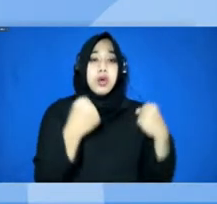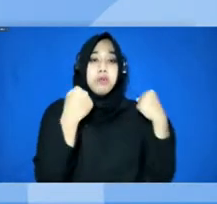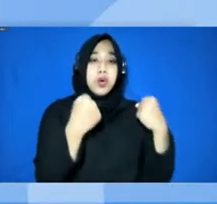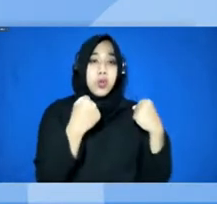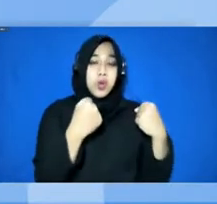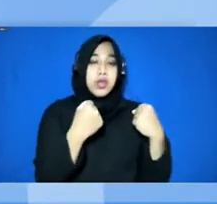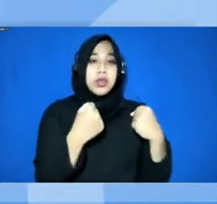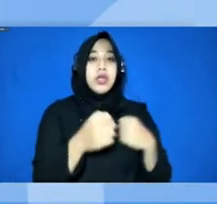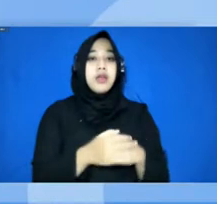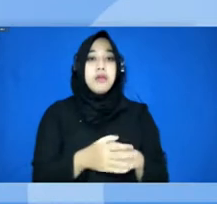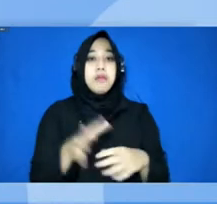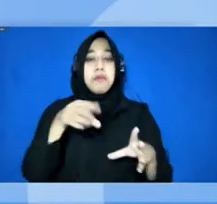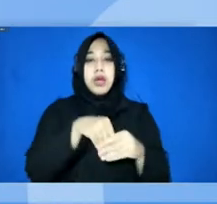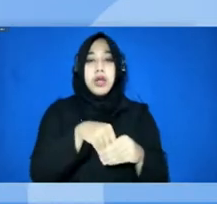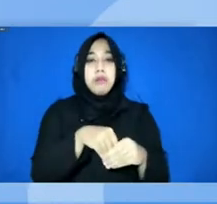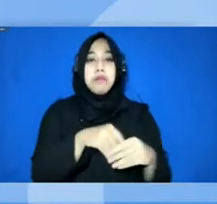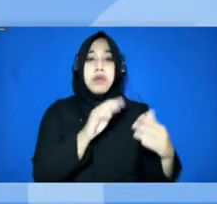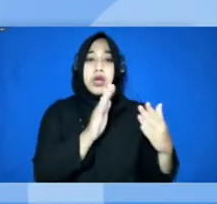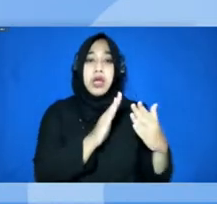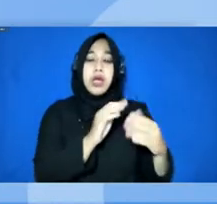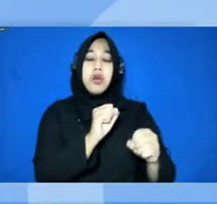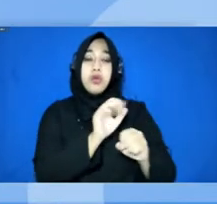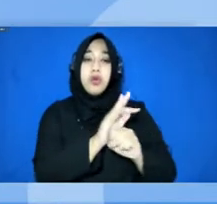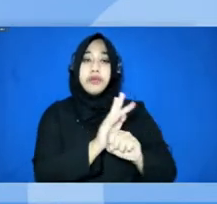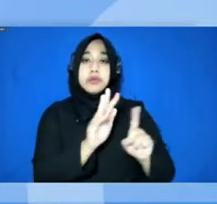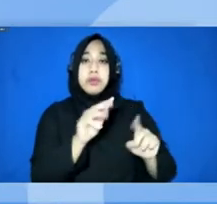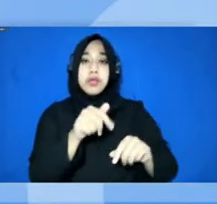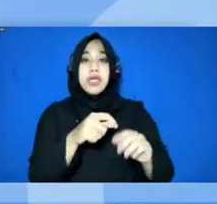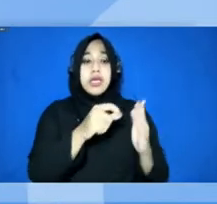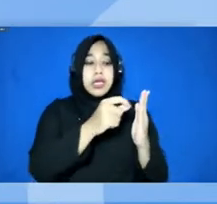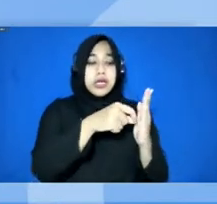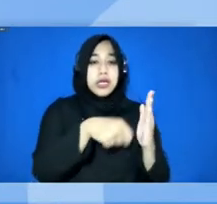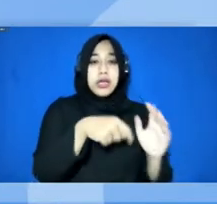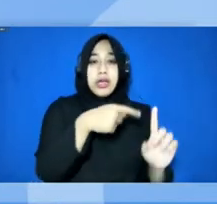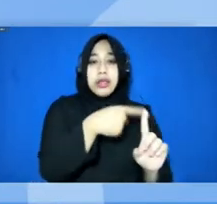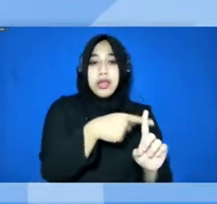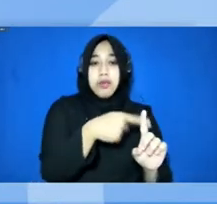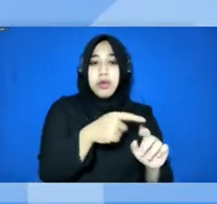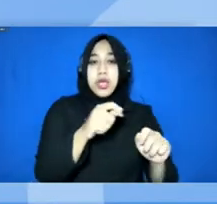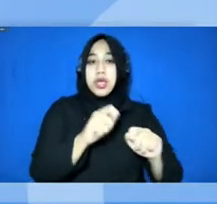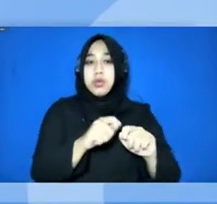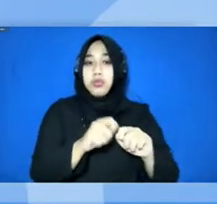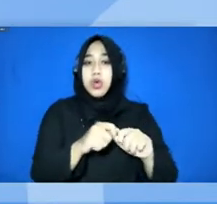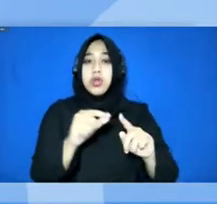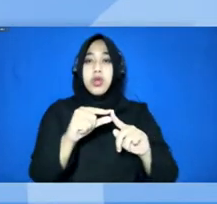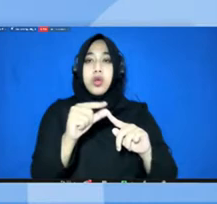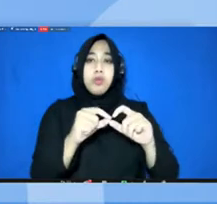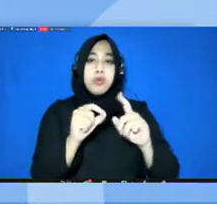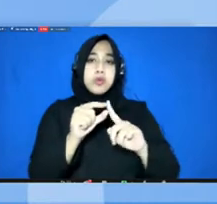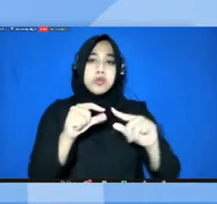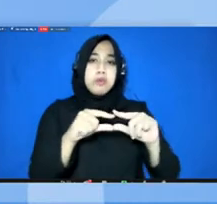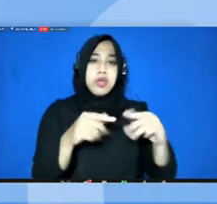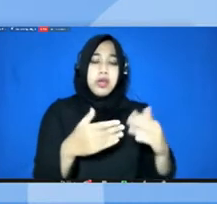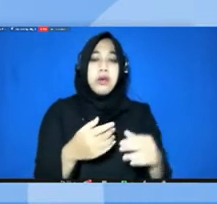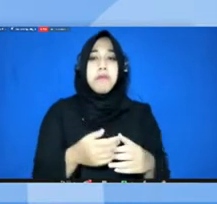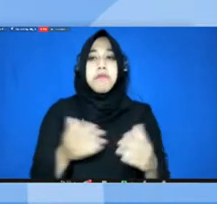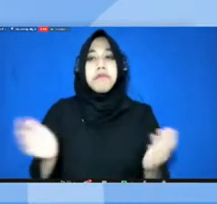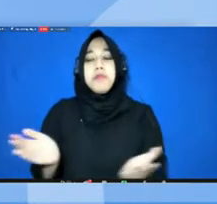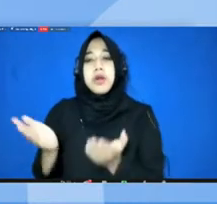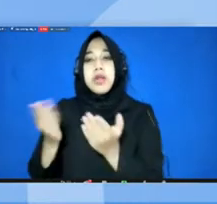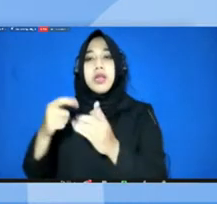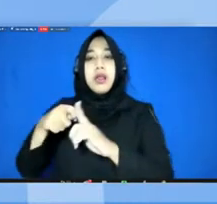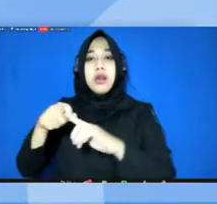pada peran penanganan pandemi COVID, nilai tambah yang dibawa oleh Puspa itu ada pemberdayaan kader